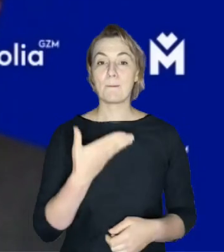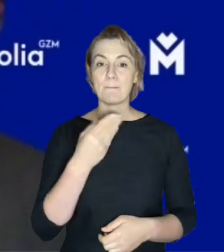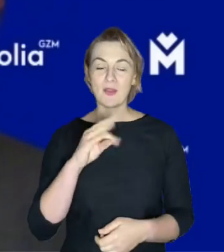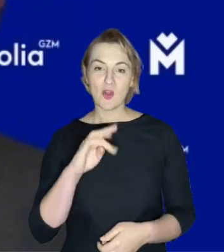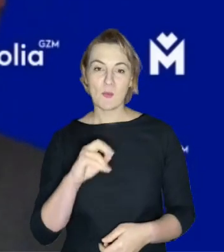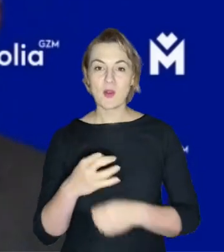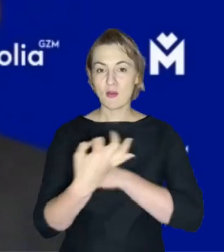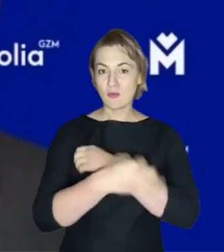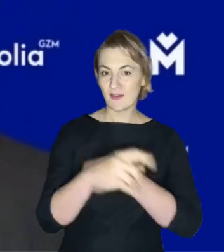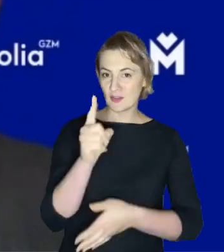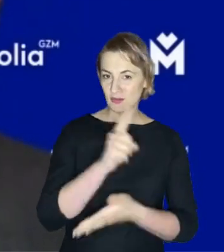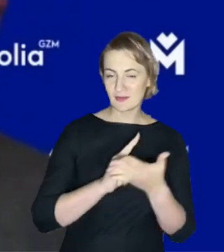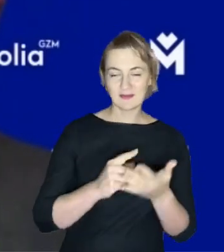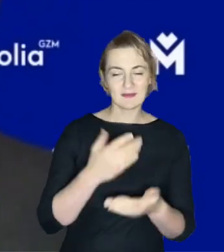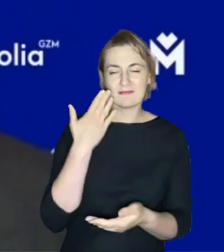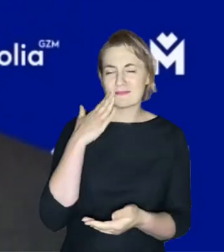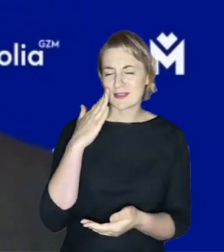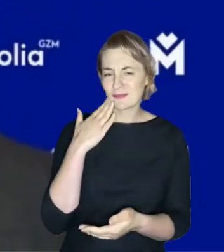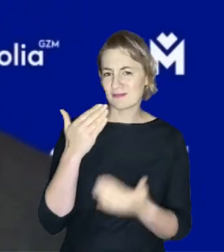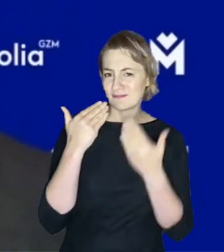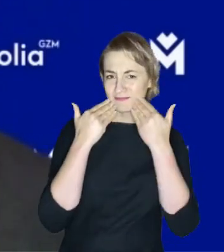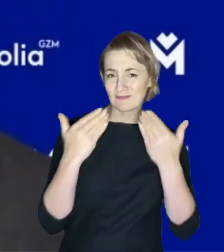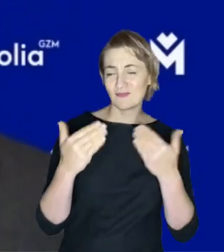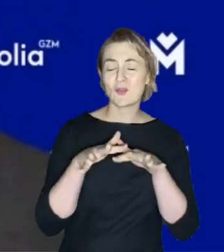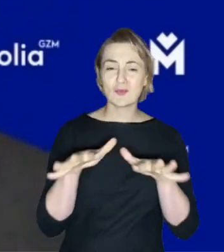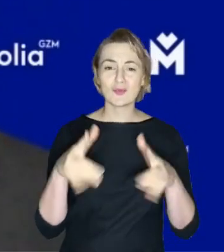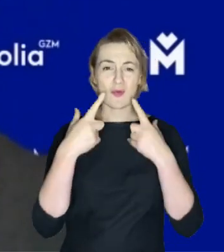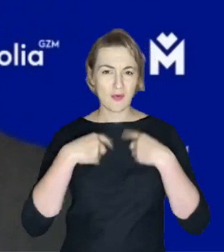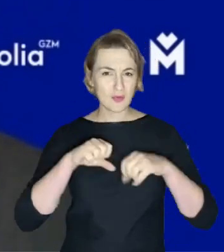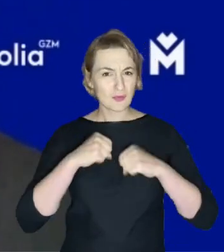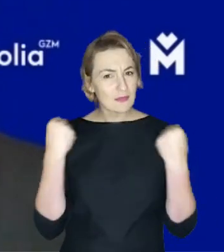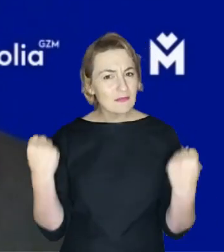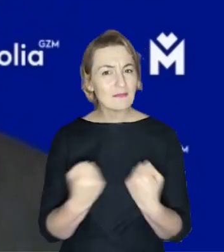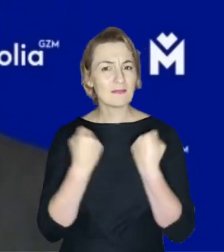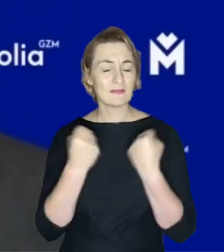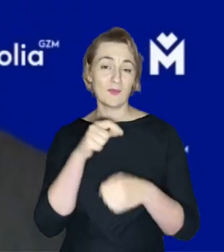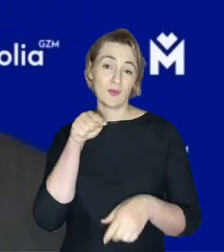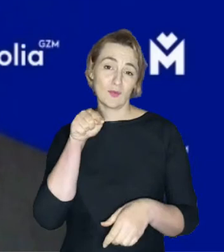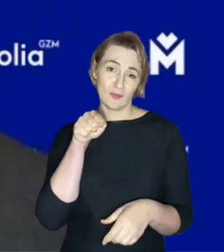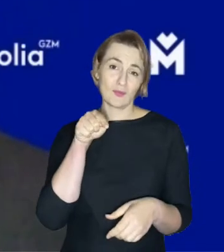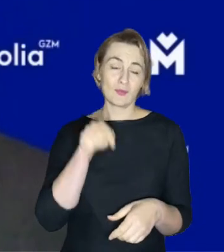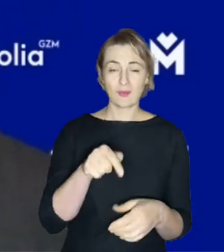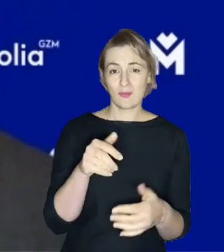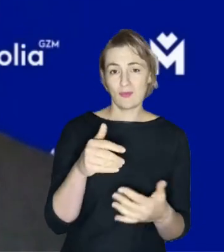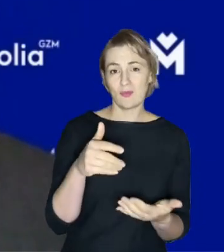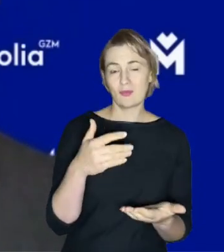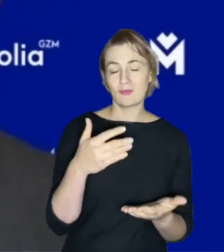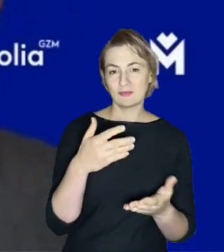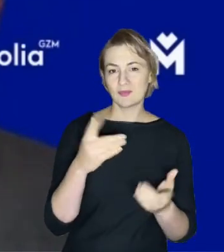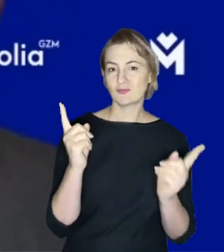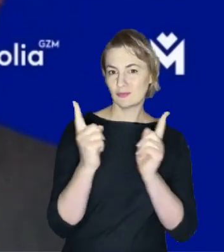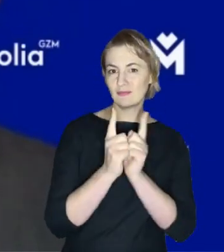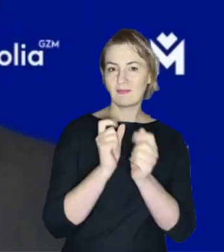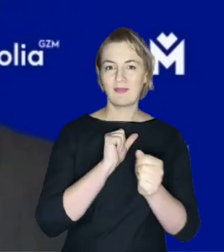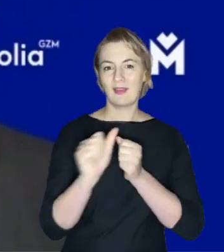Śląski. Bardzo dziękujemy, bo to wiele osób zaangażowanych jest w to, żeby te spotkania były